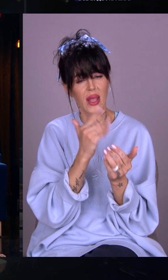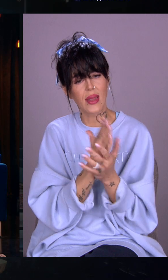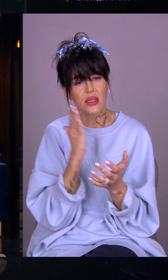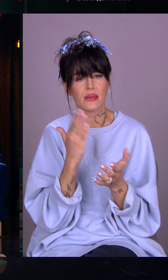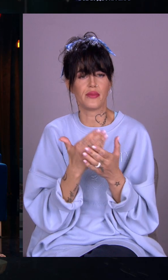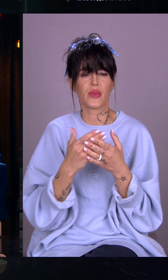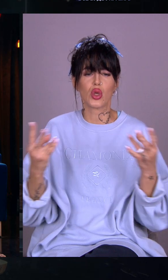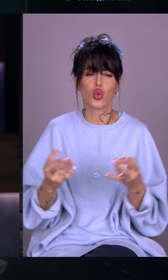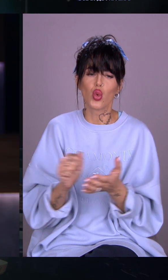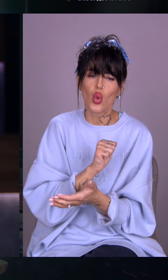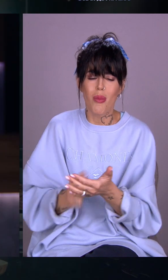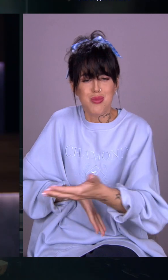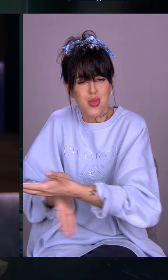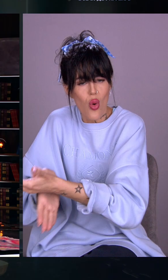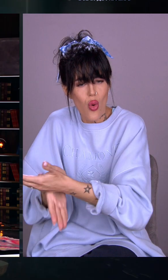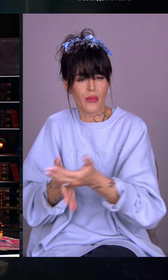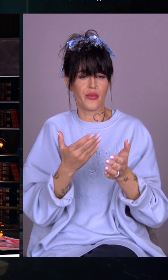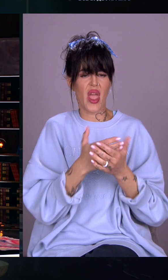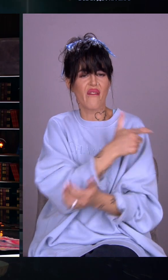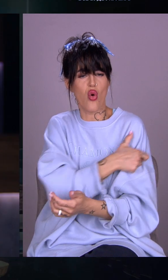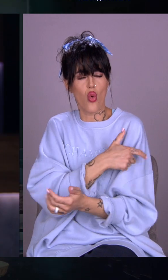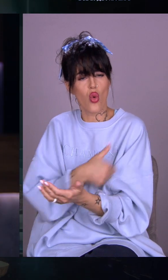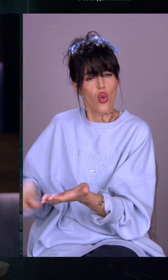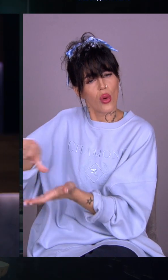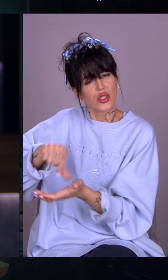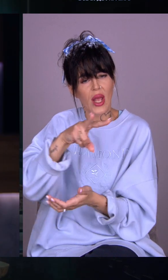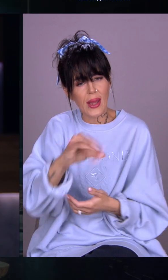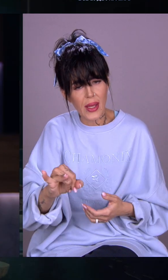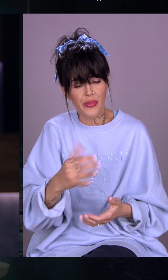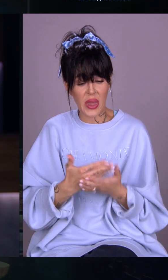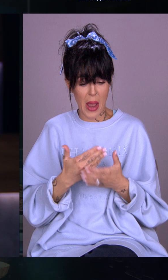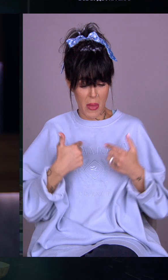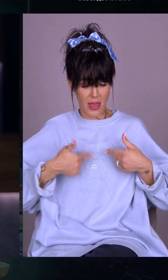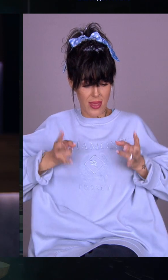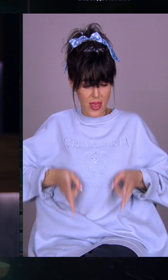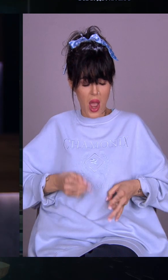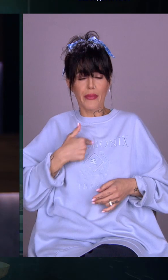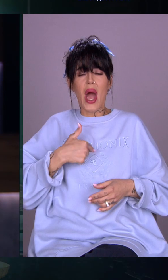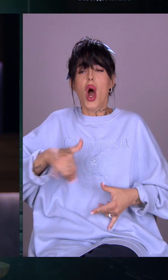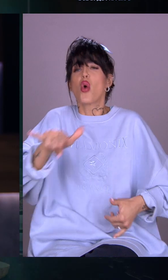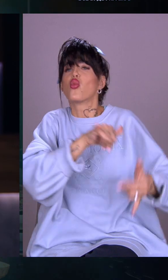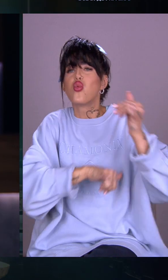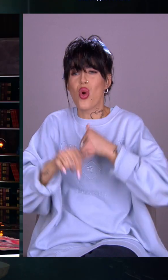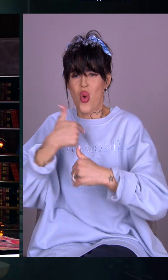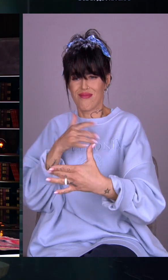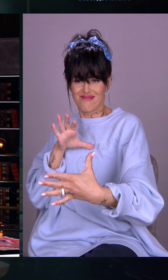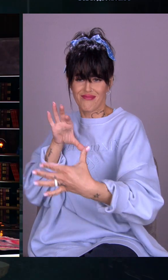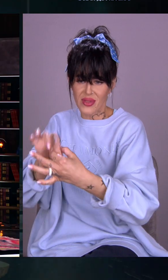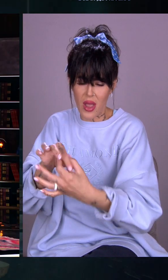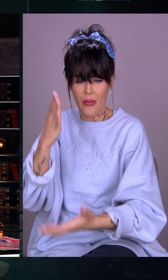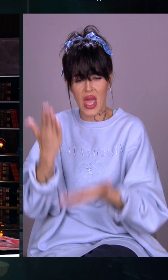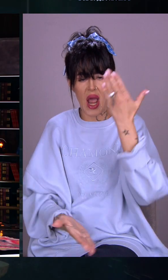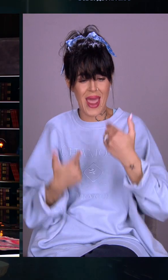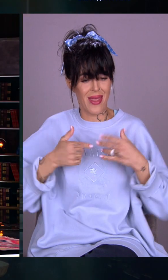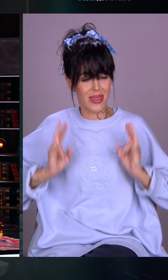віднести документи, чи долучаєте ви до цього волонтерів, і куди звертатися людям, які хочуть до цього долучитися? Ви